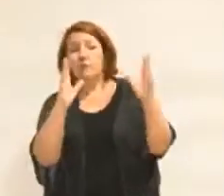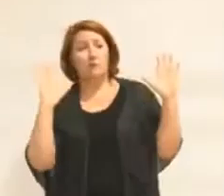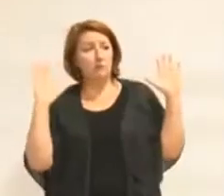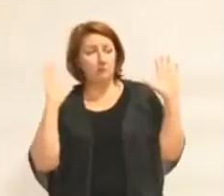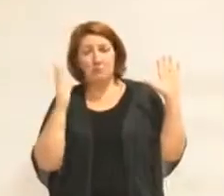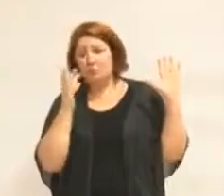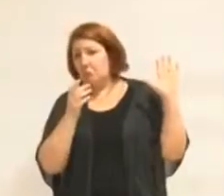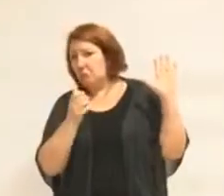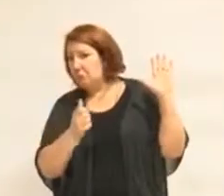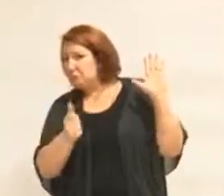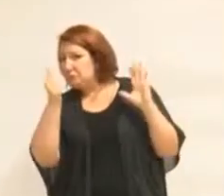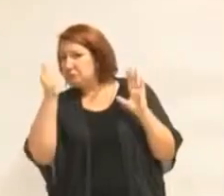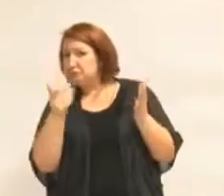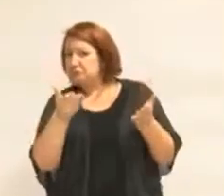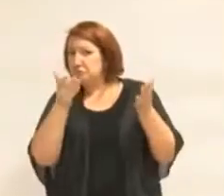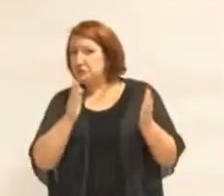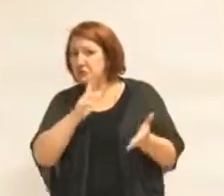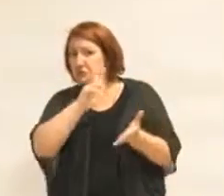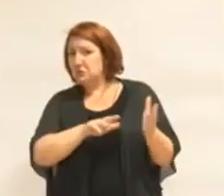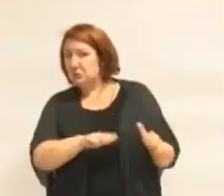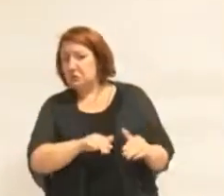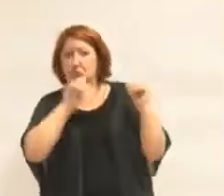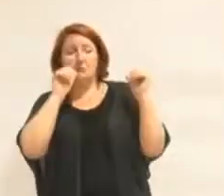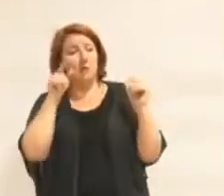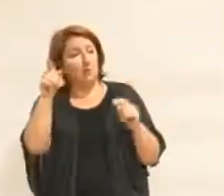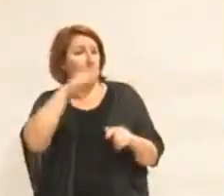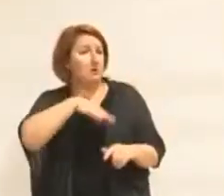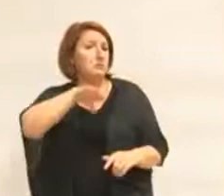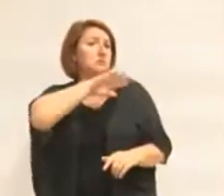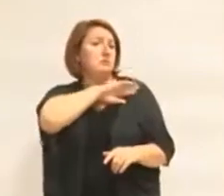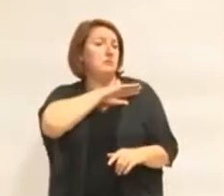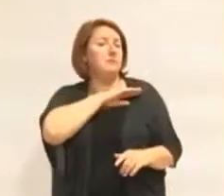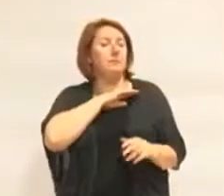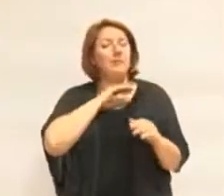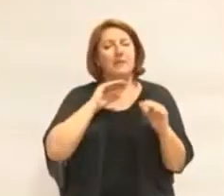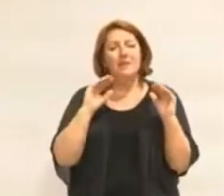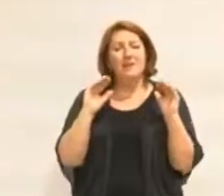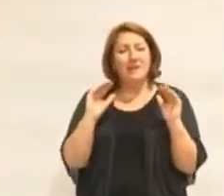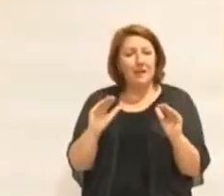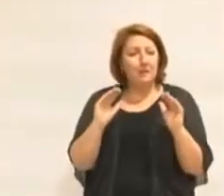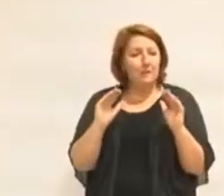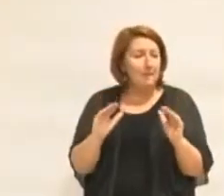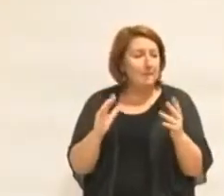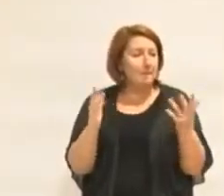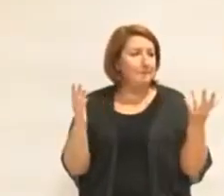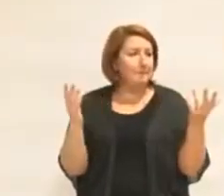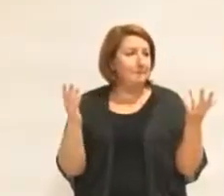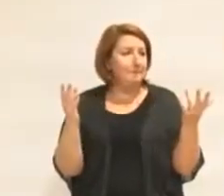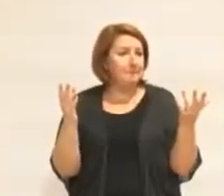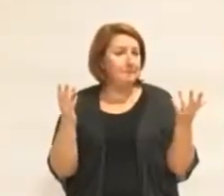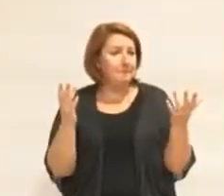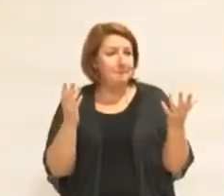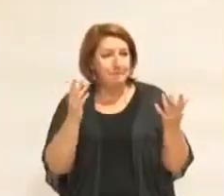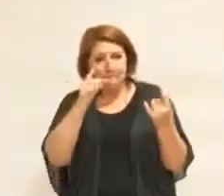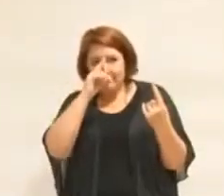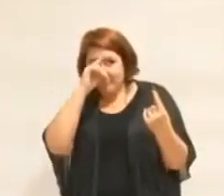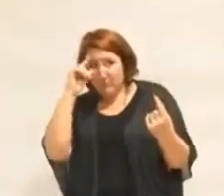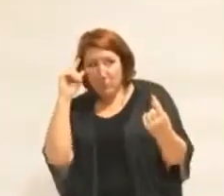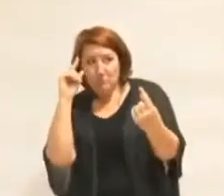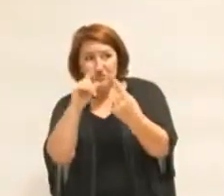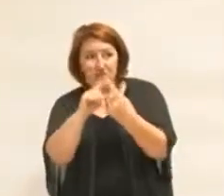la responsabilité. Il y a quand même une visée recentralisatrice